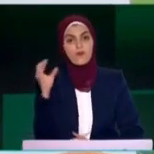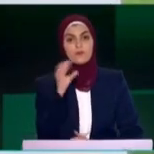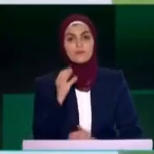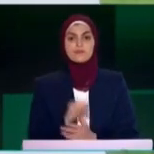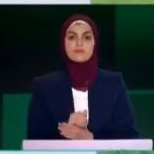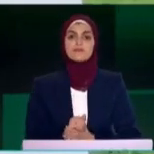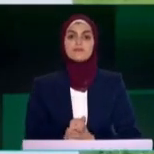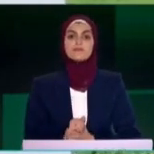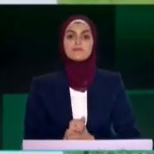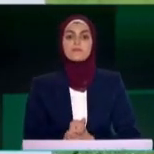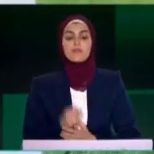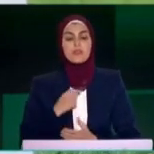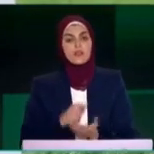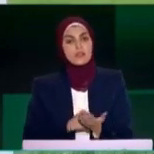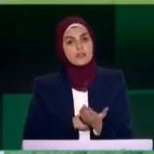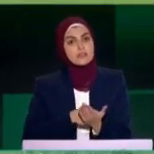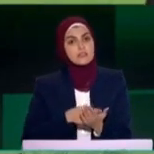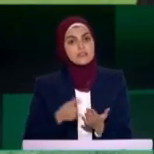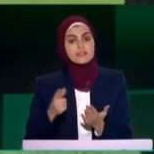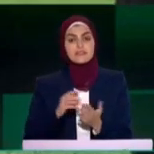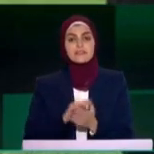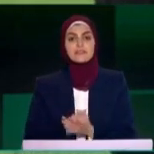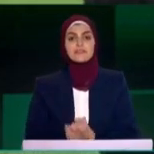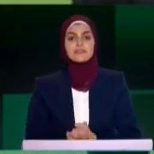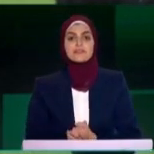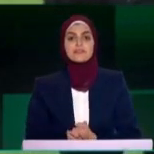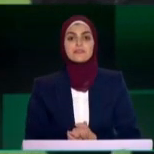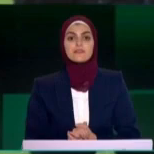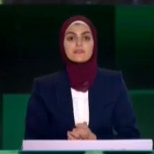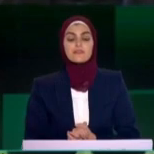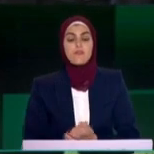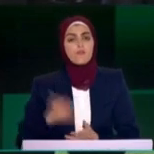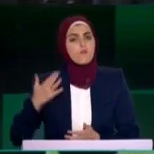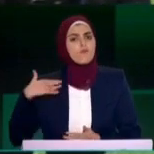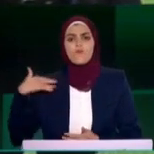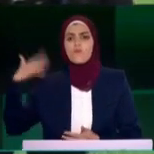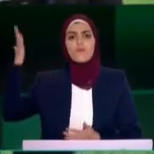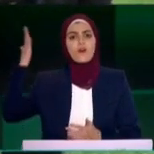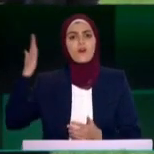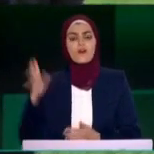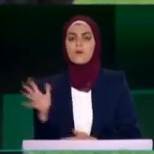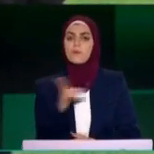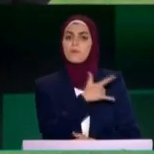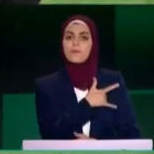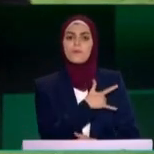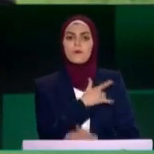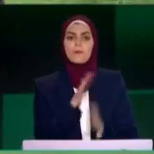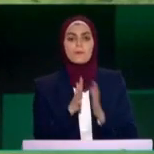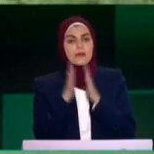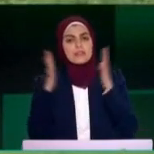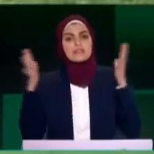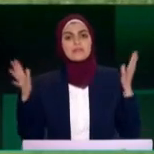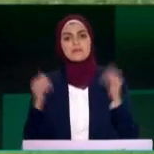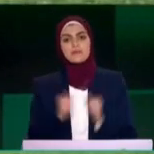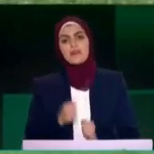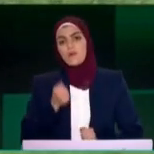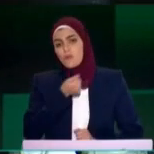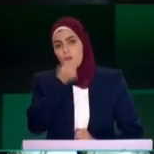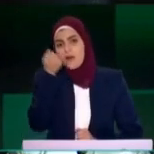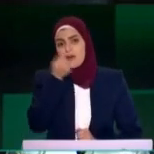الجمهورية، أرسل لك عبر الأسير عطر وفخر ومحبة عروس الصعيد محافظة